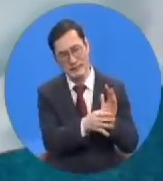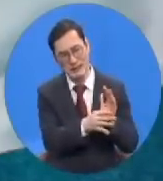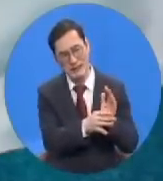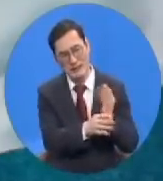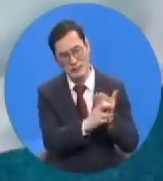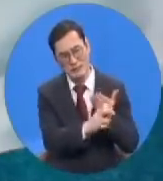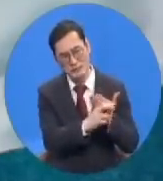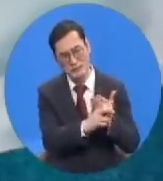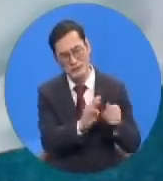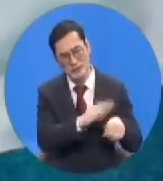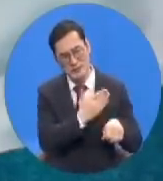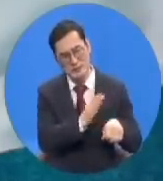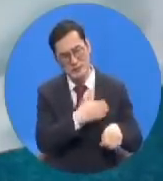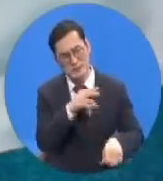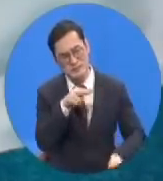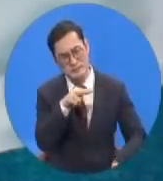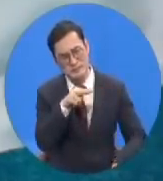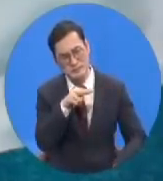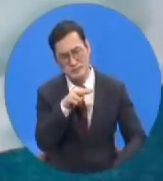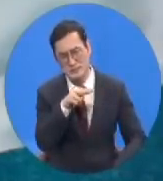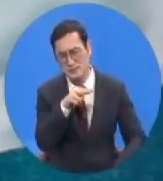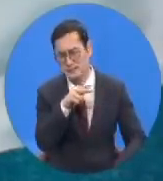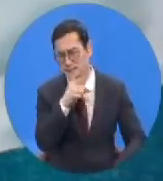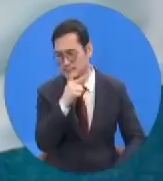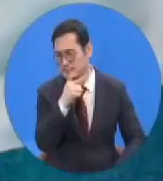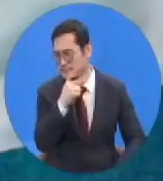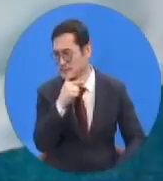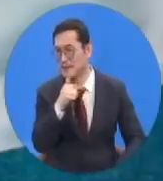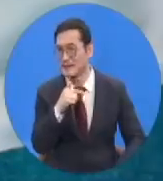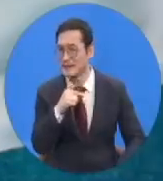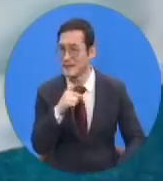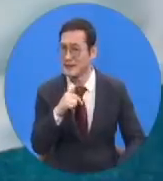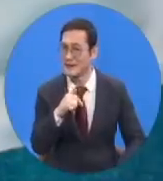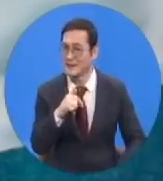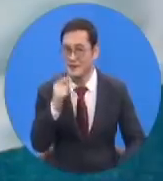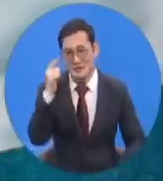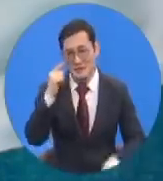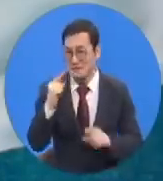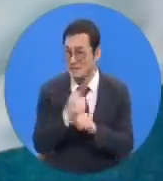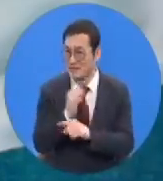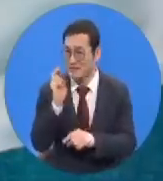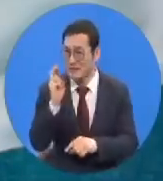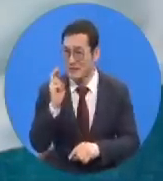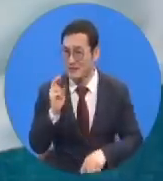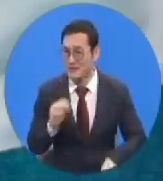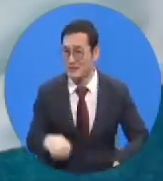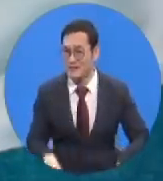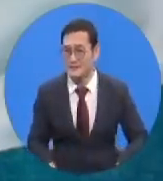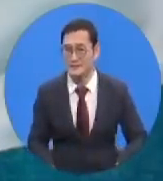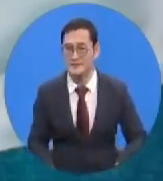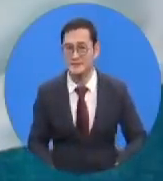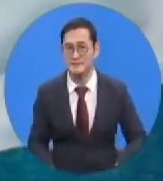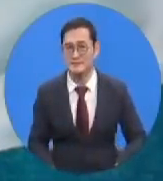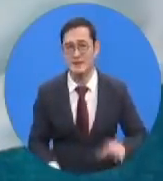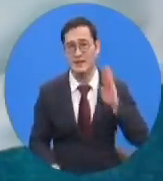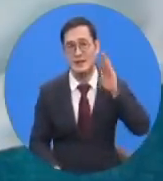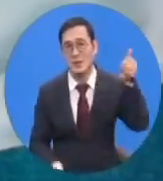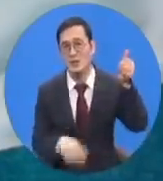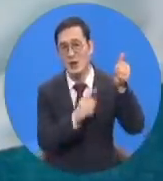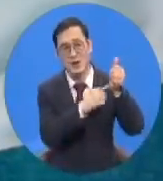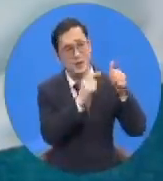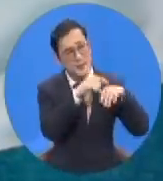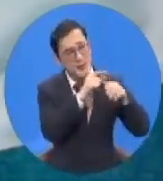모르겠습니다만 과연 정무수석이라는 자리가 대통령 의중을 파악하고 정치권과 협의를 해야 하는